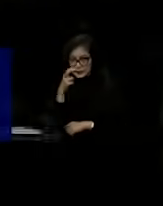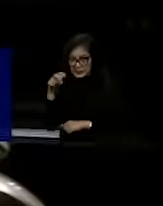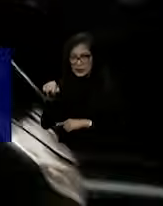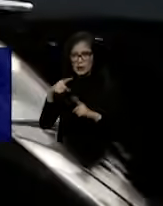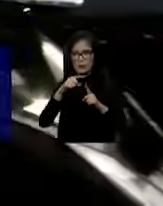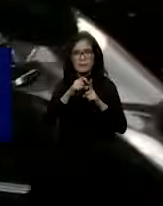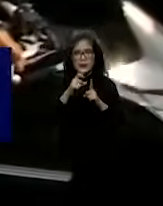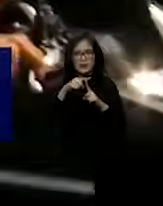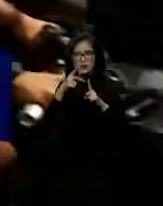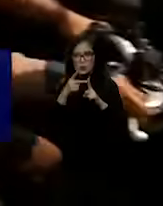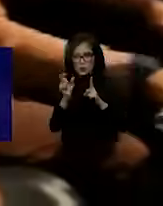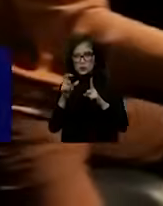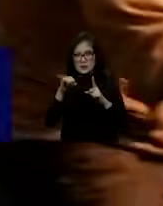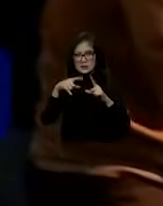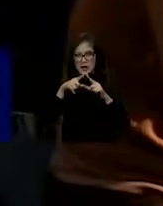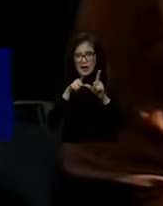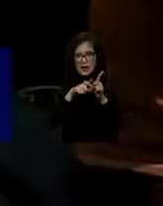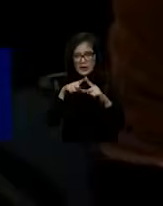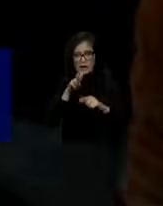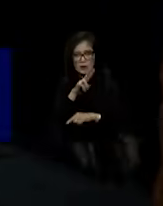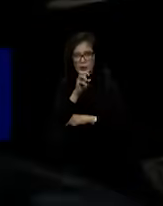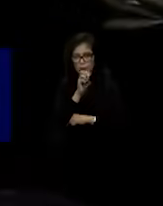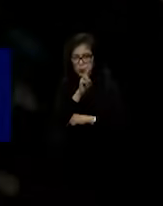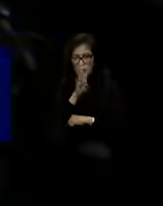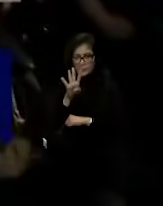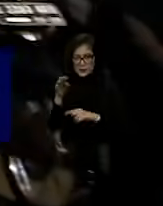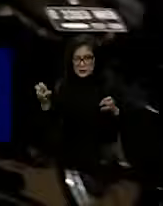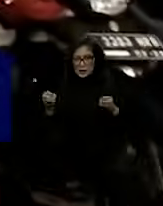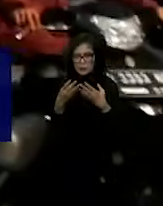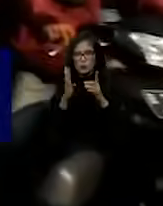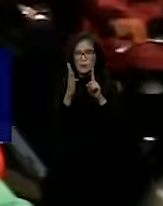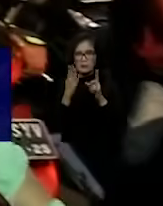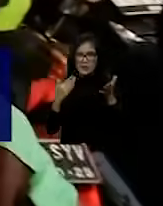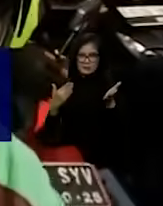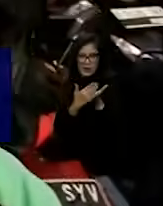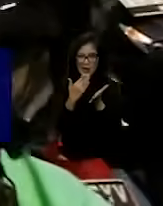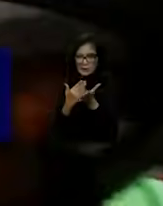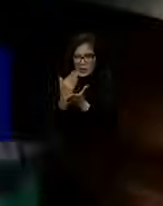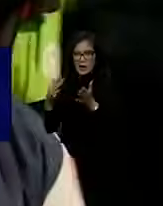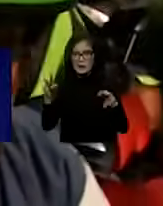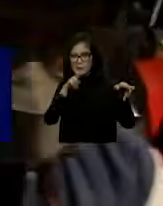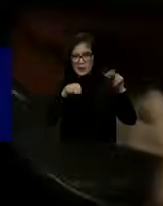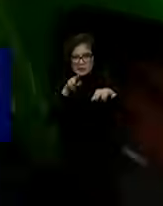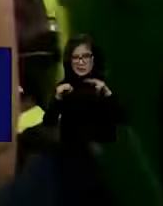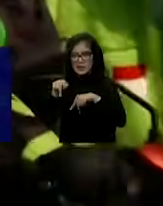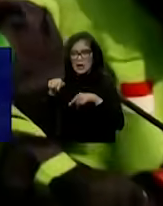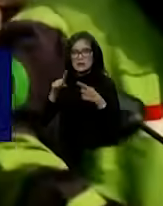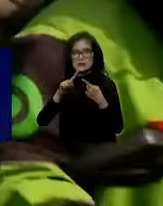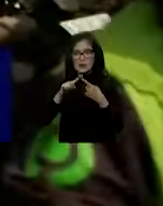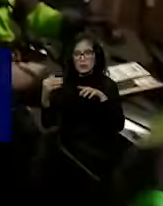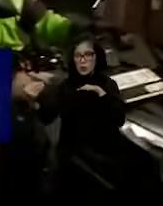setidaknya ada 14 pelanggaran yang menjadi sasaran. Mulai dari pengendara yang melawan